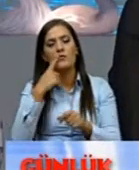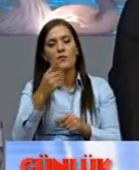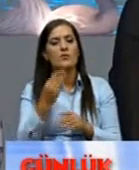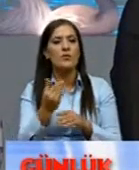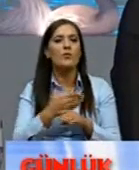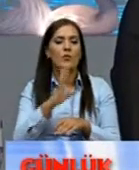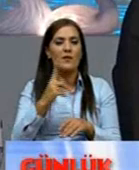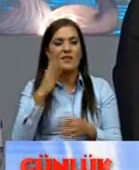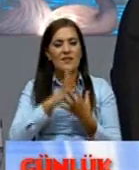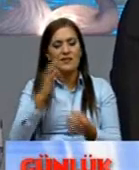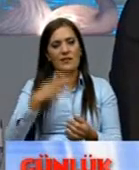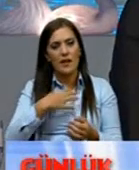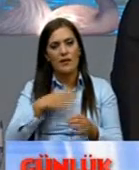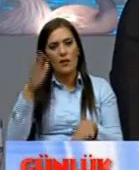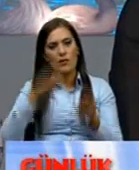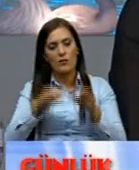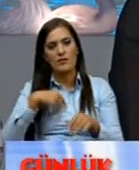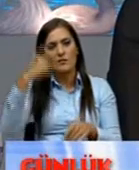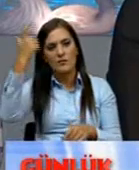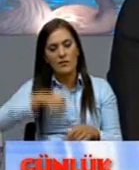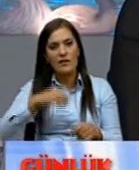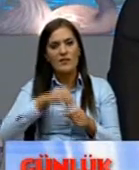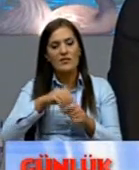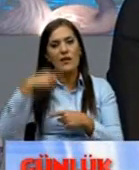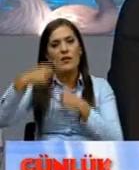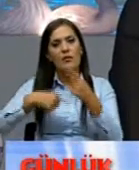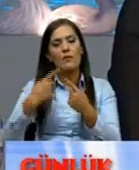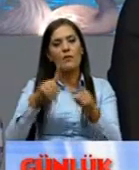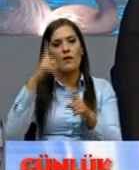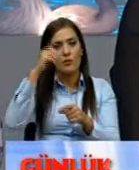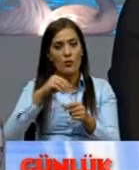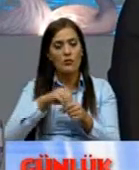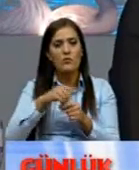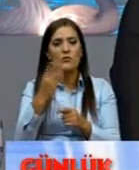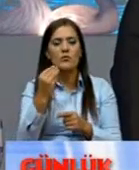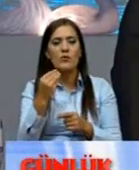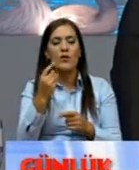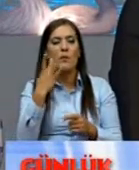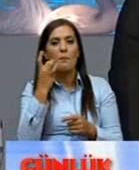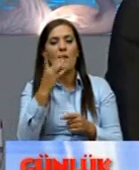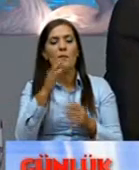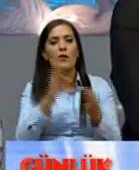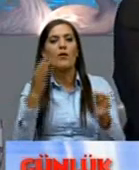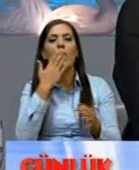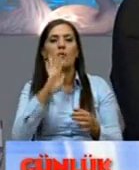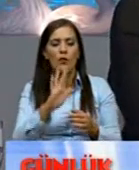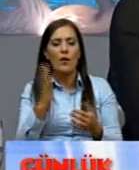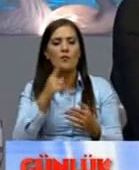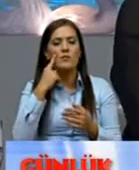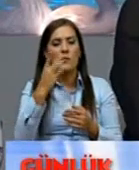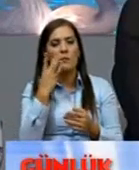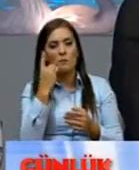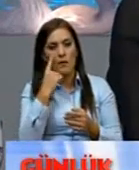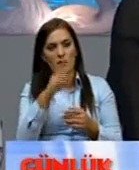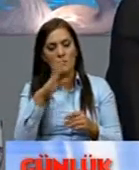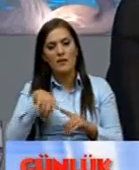olmaz. Kişinin kendisine oranı. Kesinlikle, çünkü anatomik yapıları farklı olduğu için belli bir oran söyleyemeyeceğim. Ama şudur, zaten baktığınız zaman